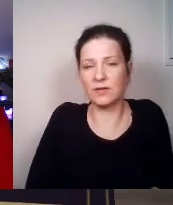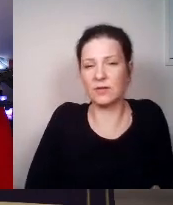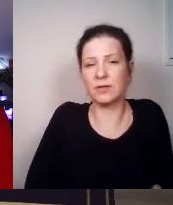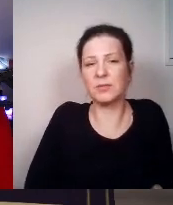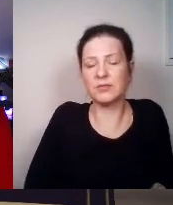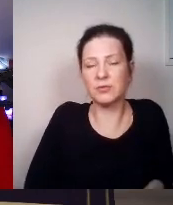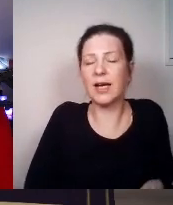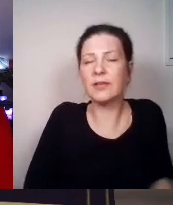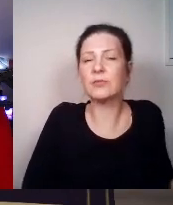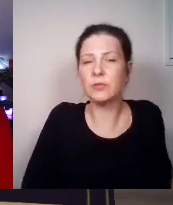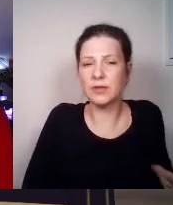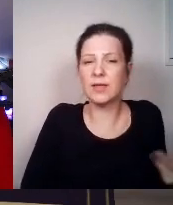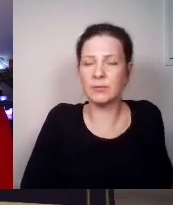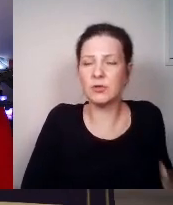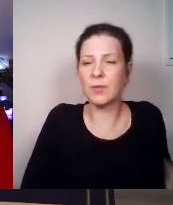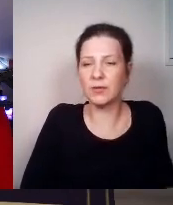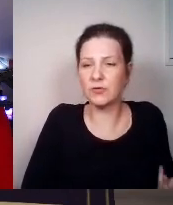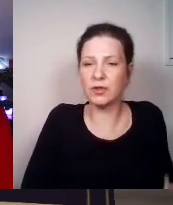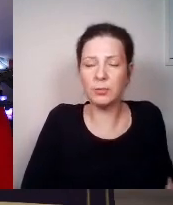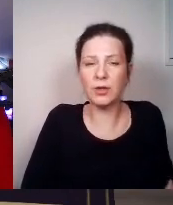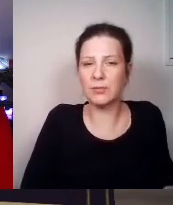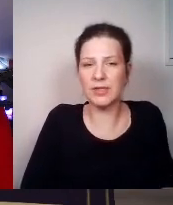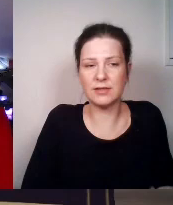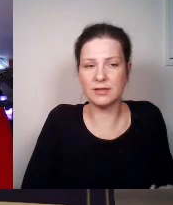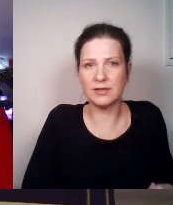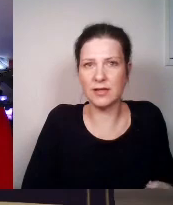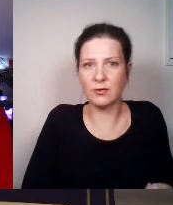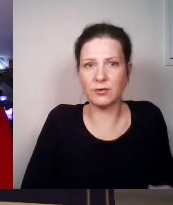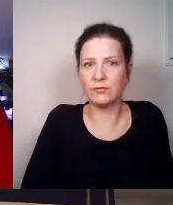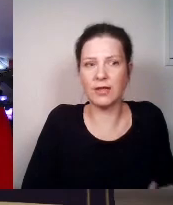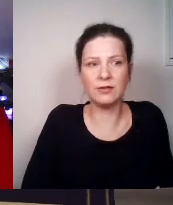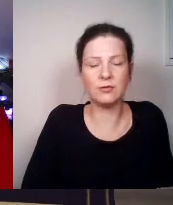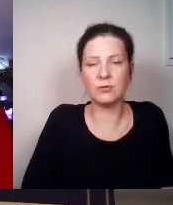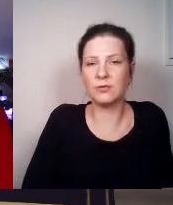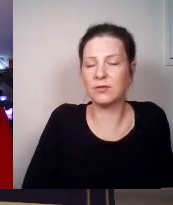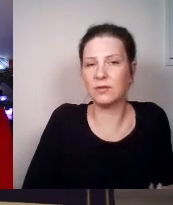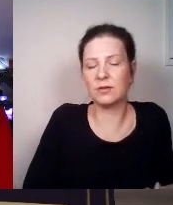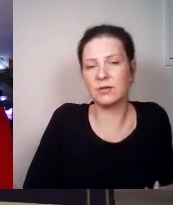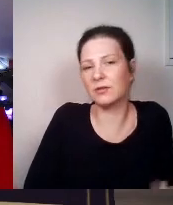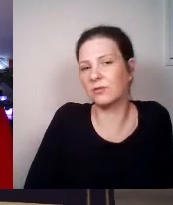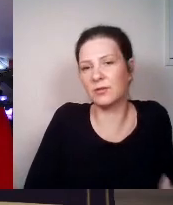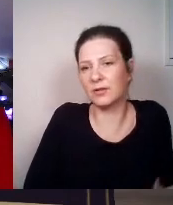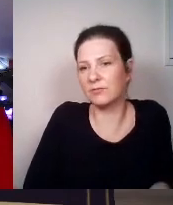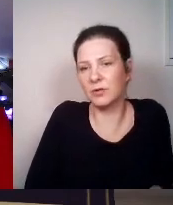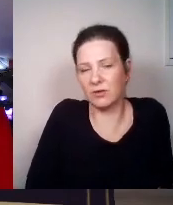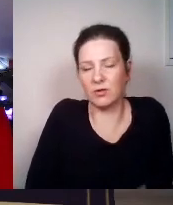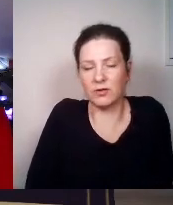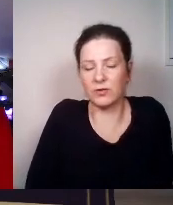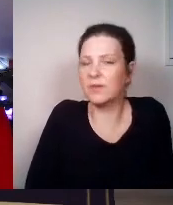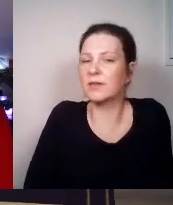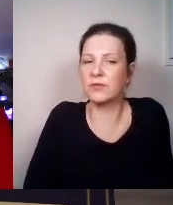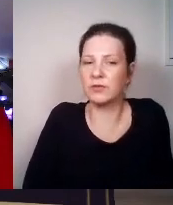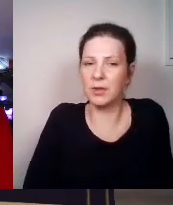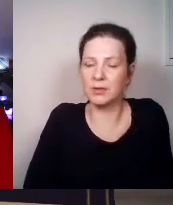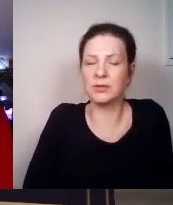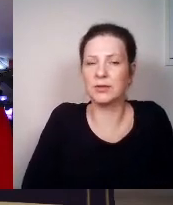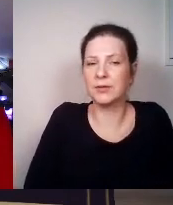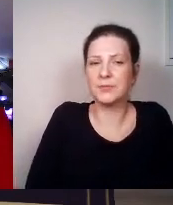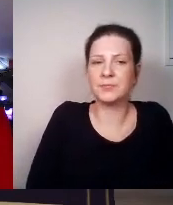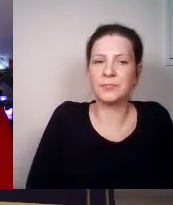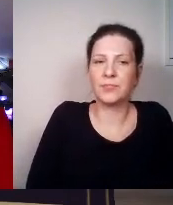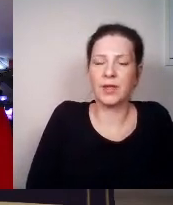Also das, ich wusste, es gab die spanische Grippe, aber ich hätte nicht sagen können, wann und wirklich auch sonst nicht viel